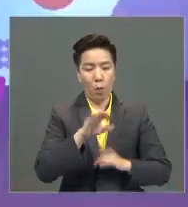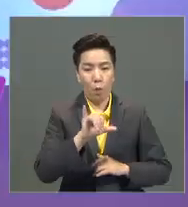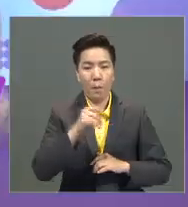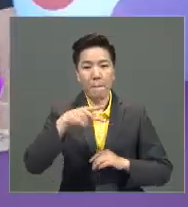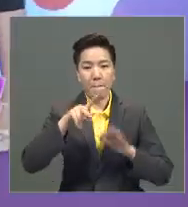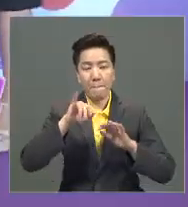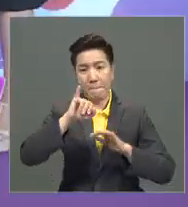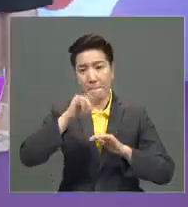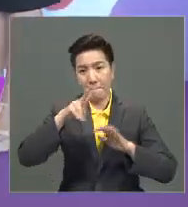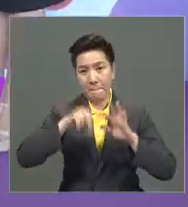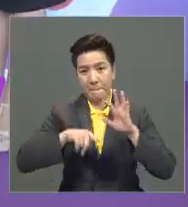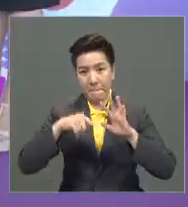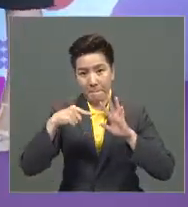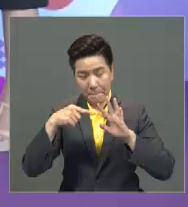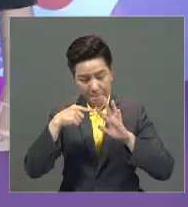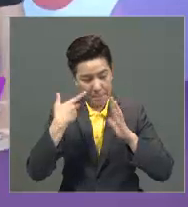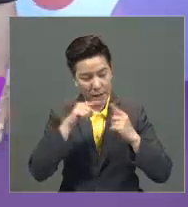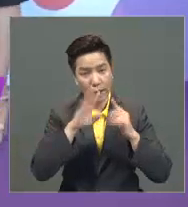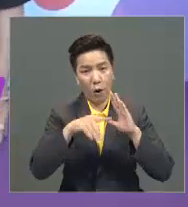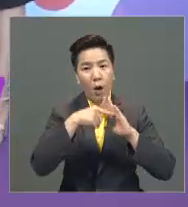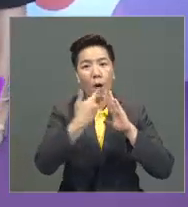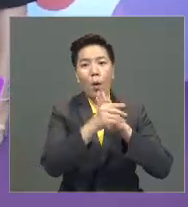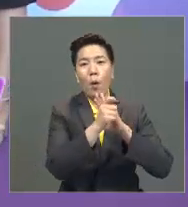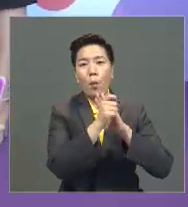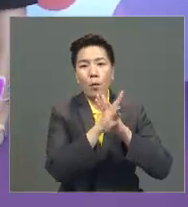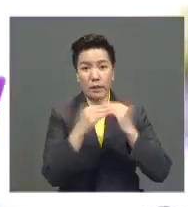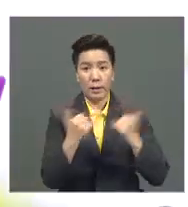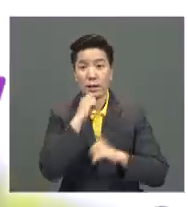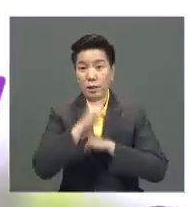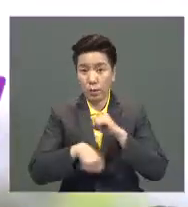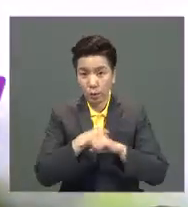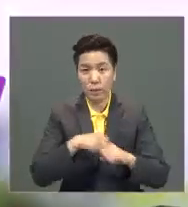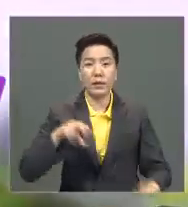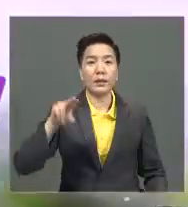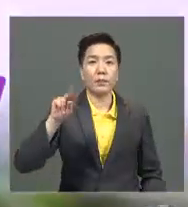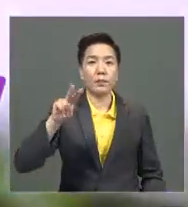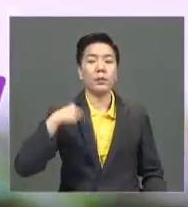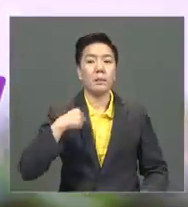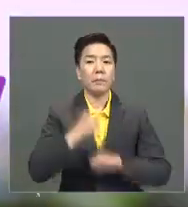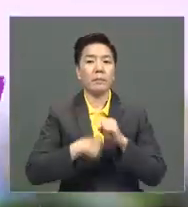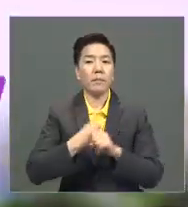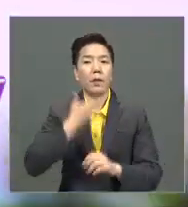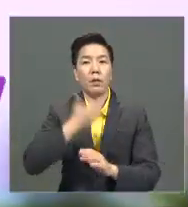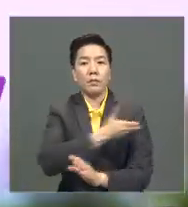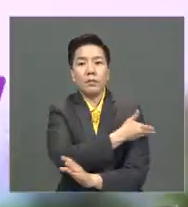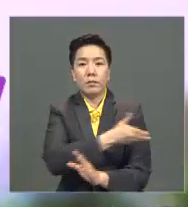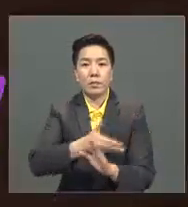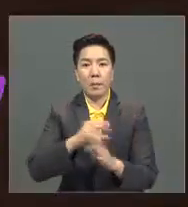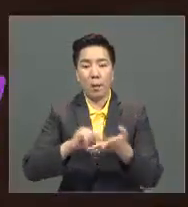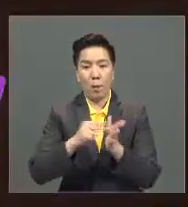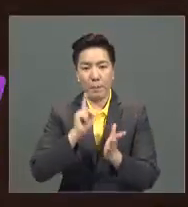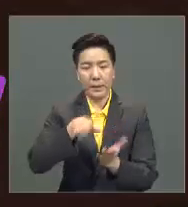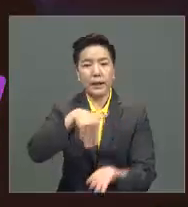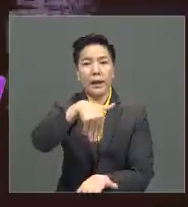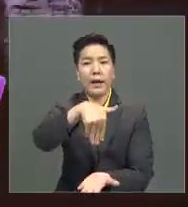งเจียมจังหวัดอุบลราชธานีค่ะNBT เราครบ32ปีแล้วนะคะตลอดหลายปีที่ผ่านมาก็ทำหน้าที่เป็นสื่